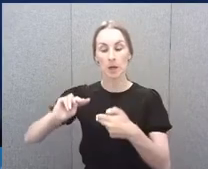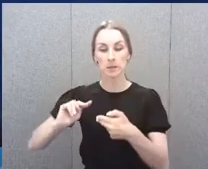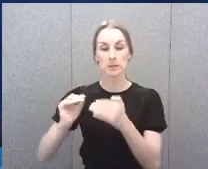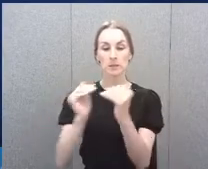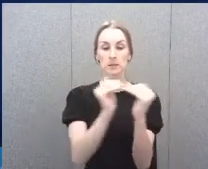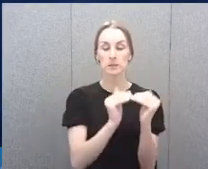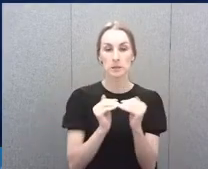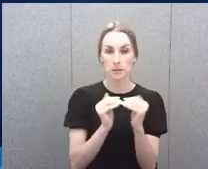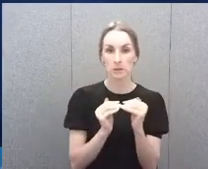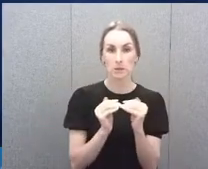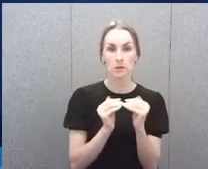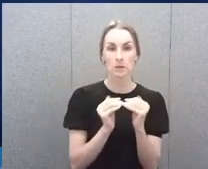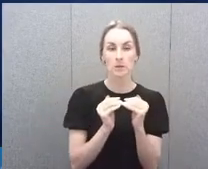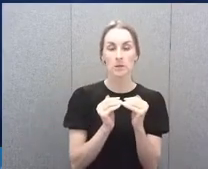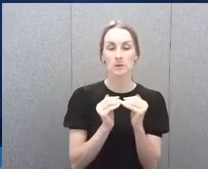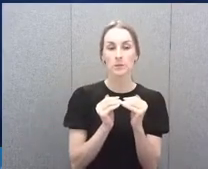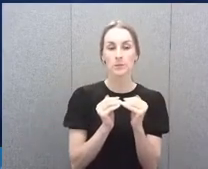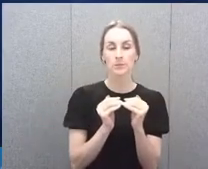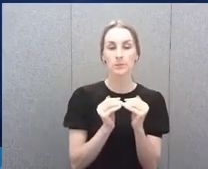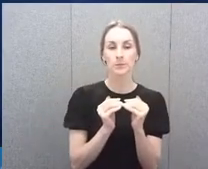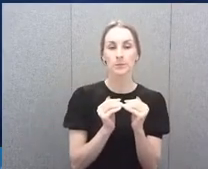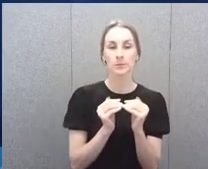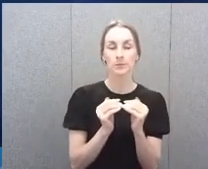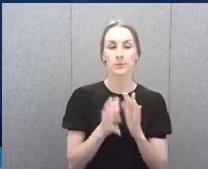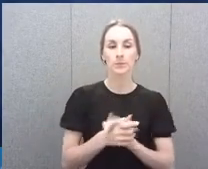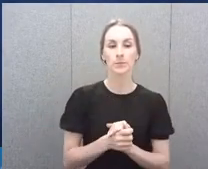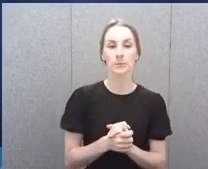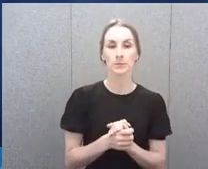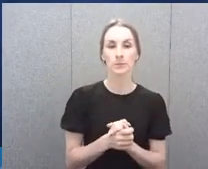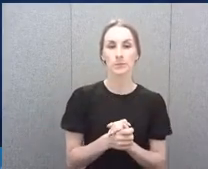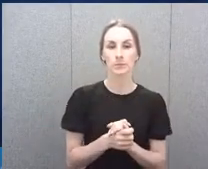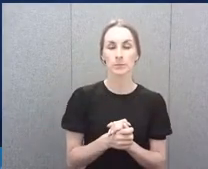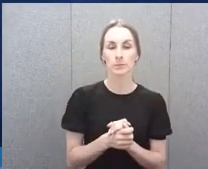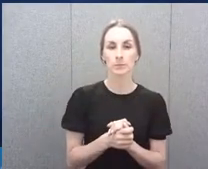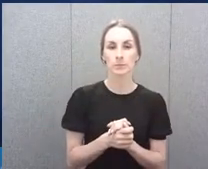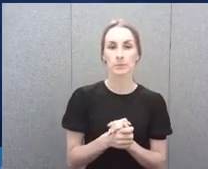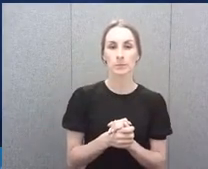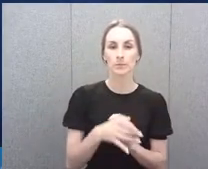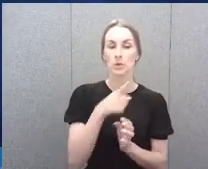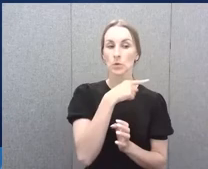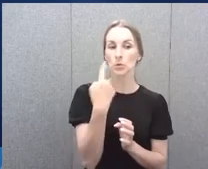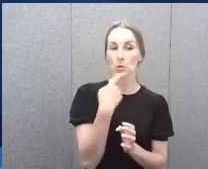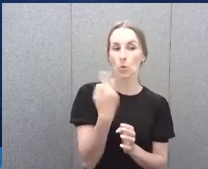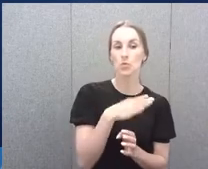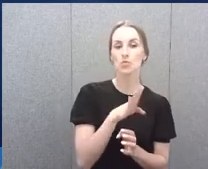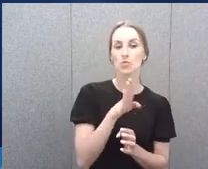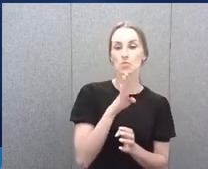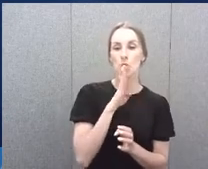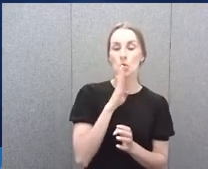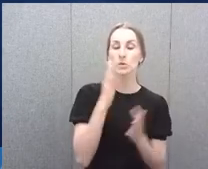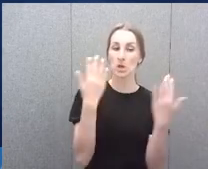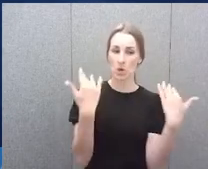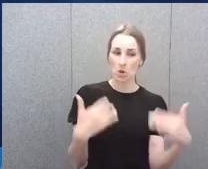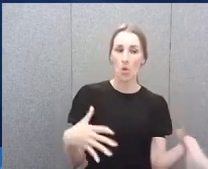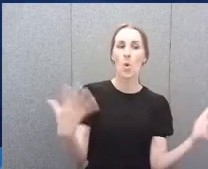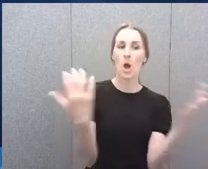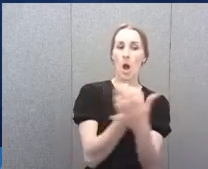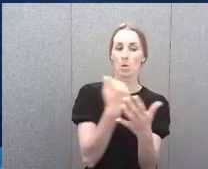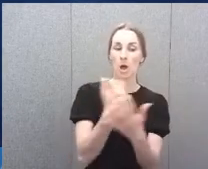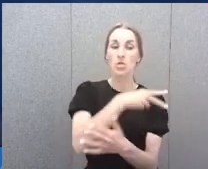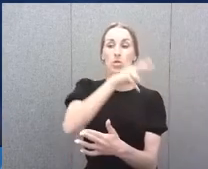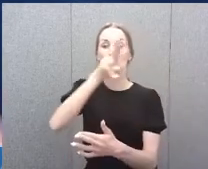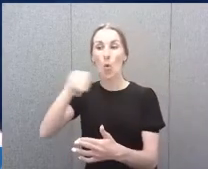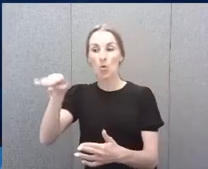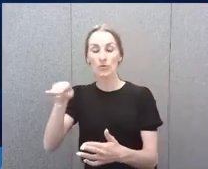наши законы, и чтобы они стали призывницами вооруженные силы, я думаю, что большинство женщин уже